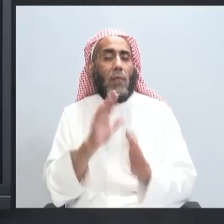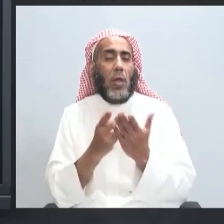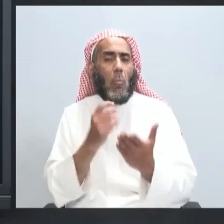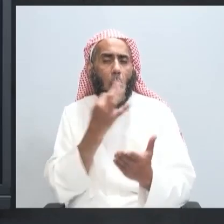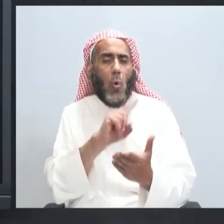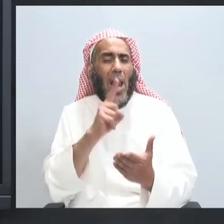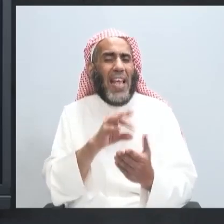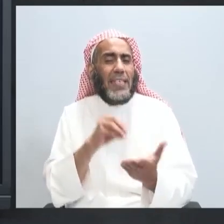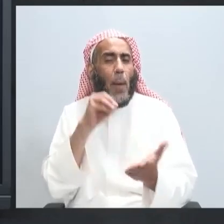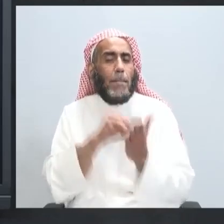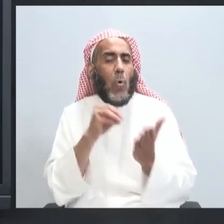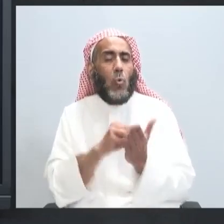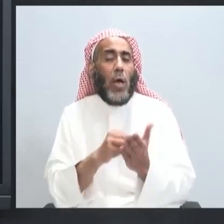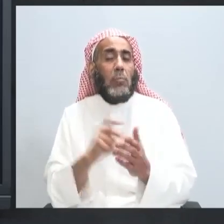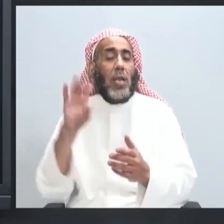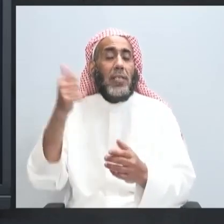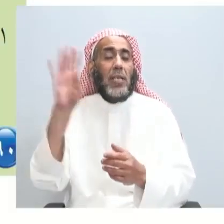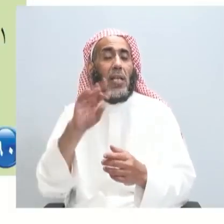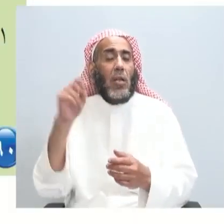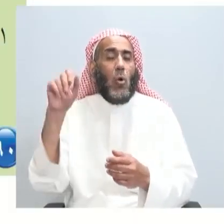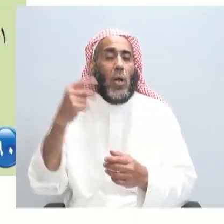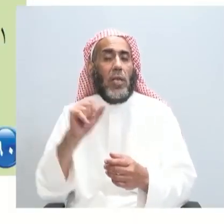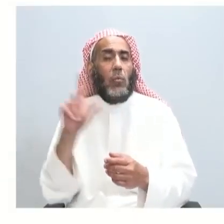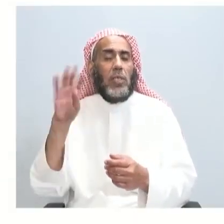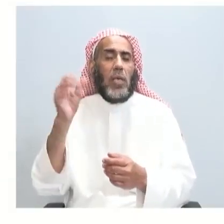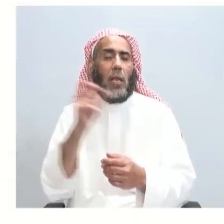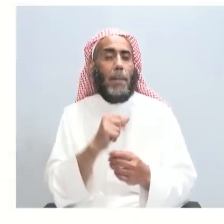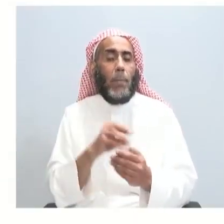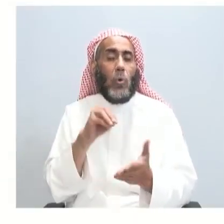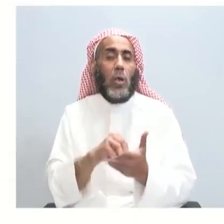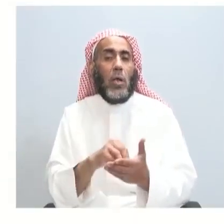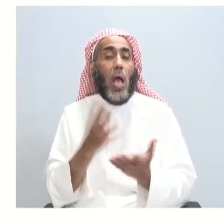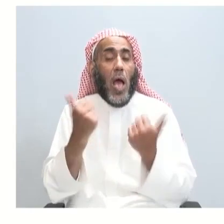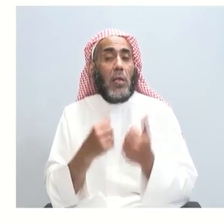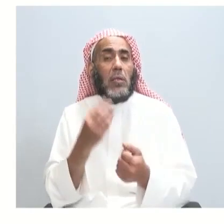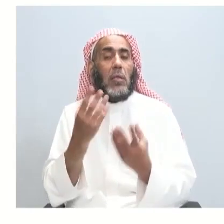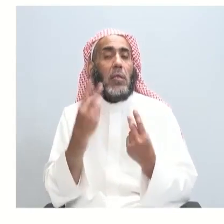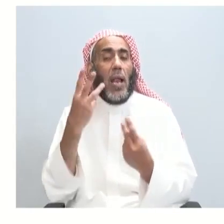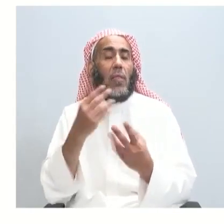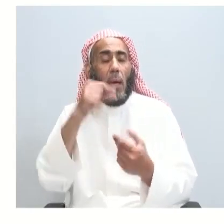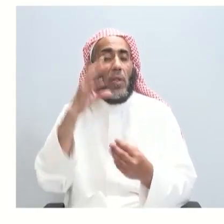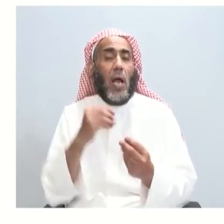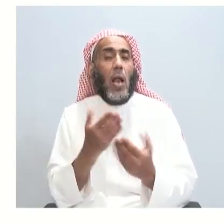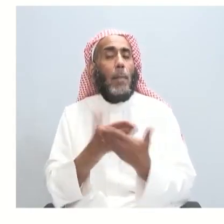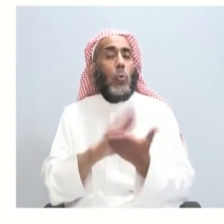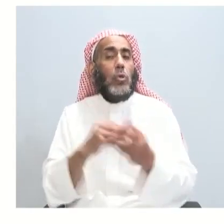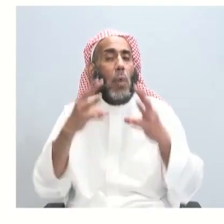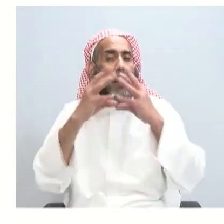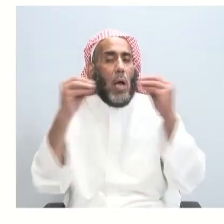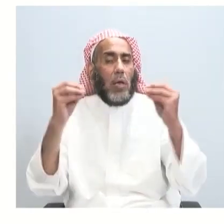موضوعا اذا معاجم الفاظ مثل اساس البلاغه والعين ولسان العرب كذلك هنا هذا ثلاث امثله على معجم